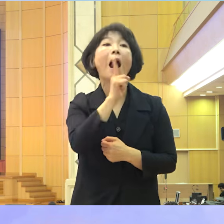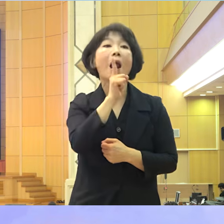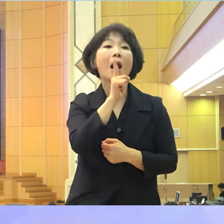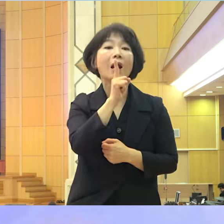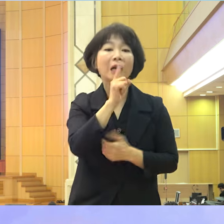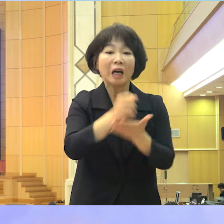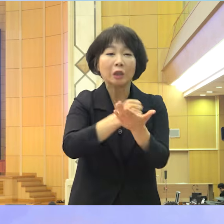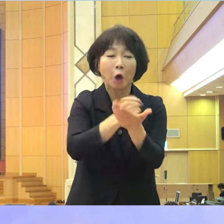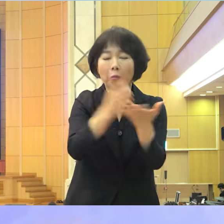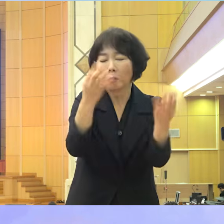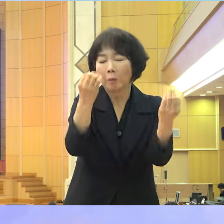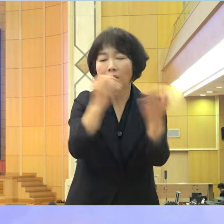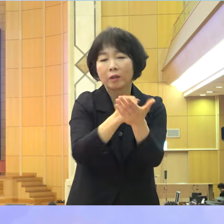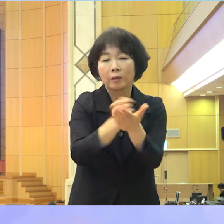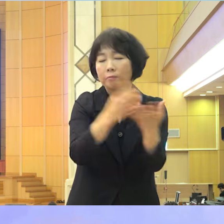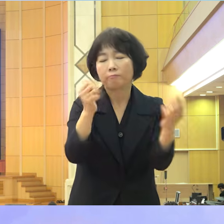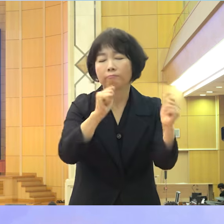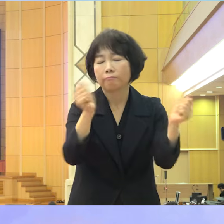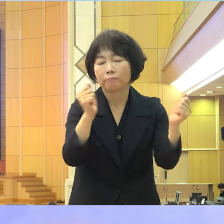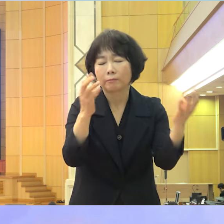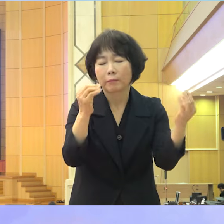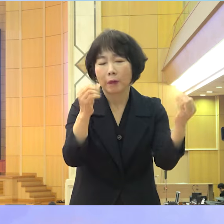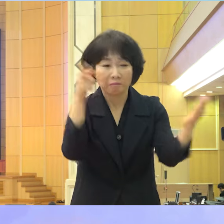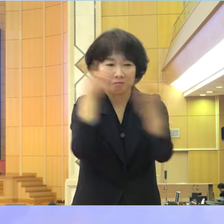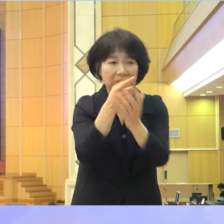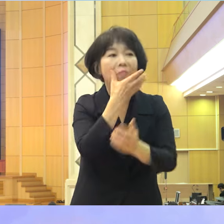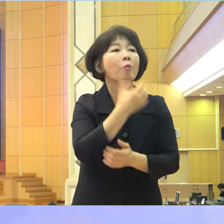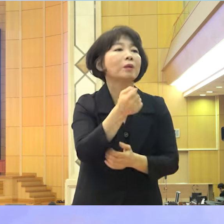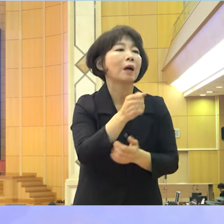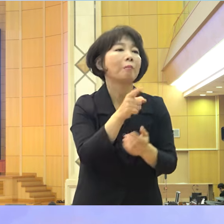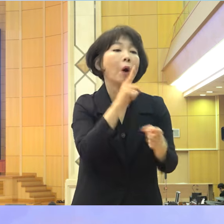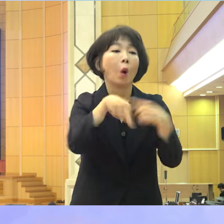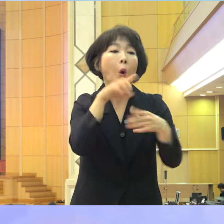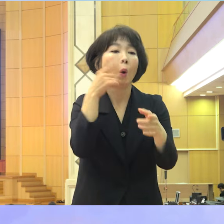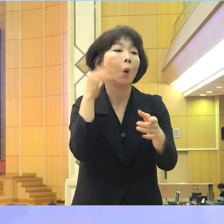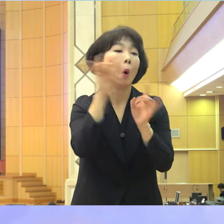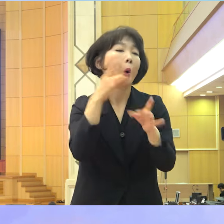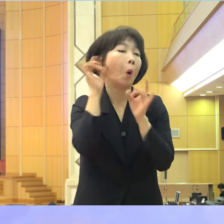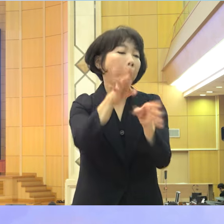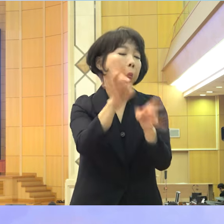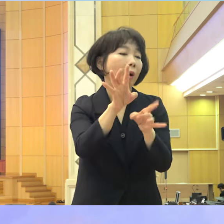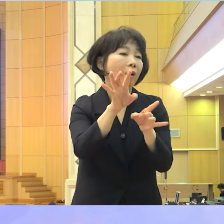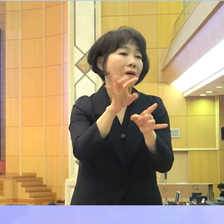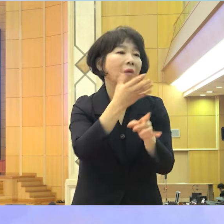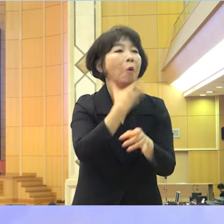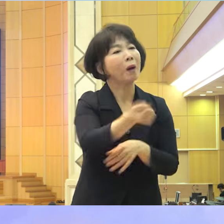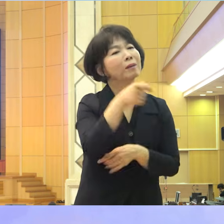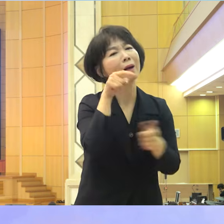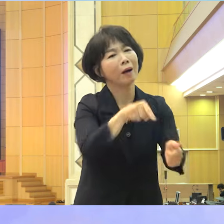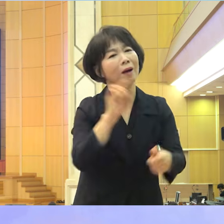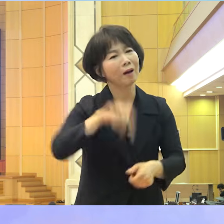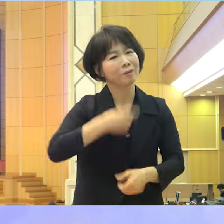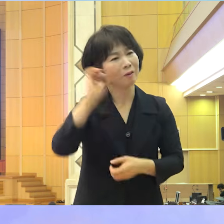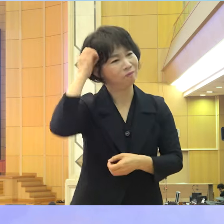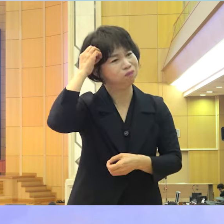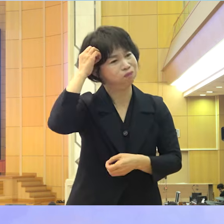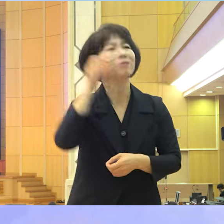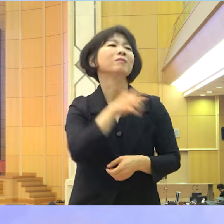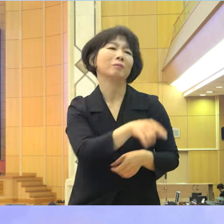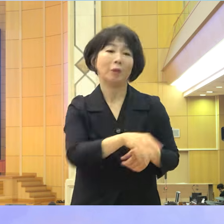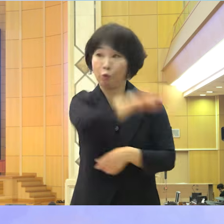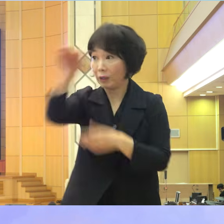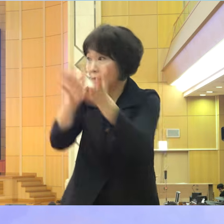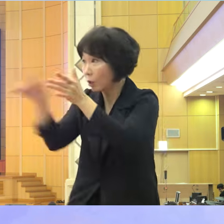말로다가 점쳐서 복 받으라, 이렇게 말하는 것이고, 우리는 예수 십자가를 증거함으로 예수 믿어 복 받는